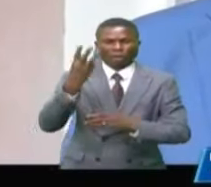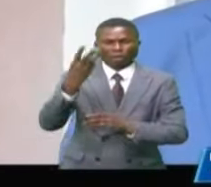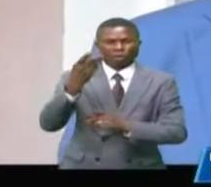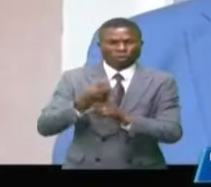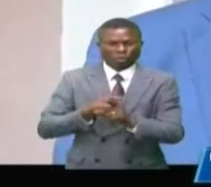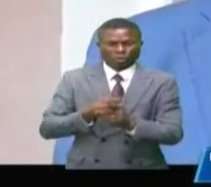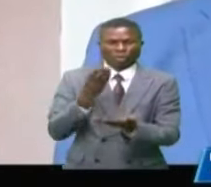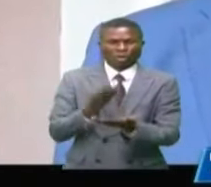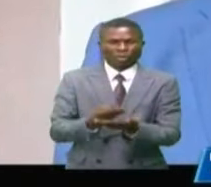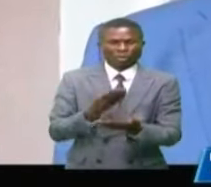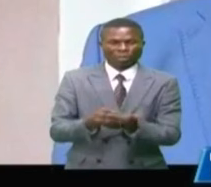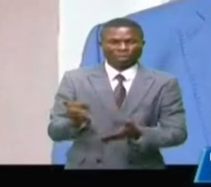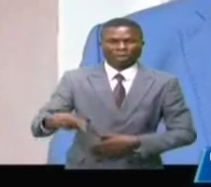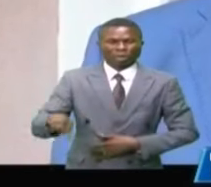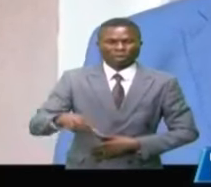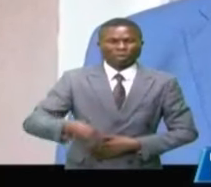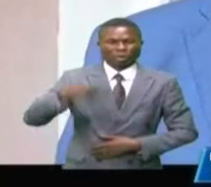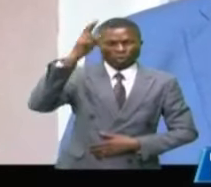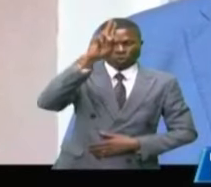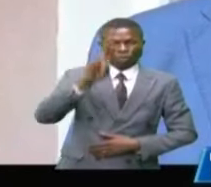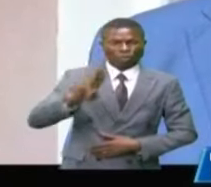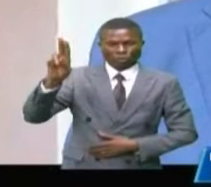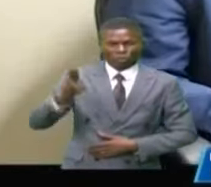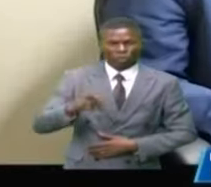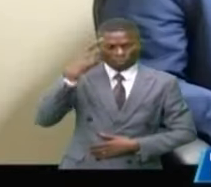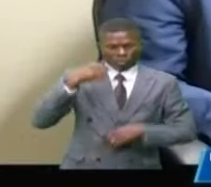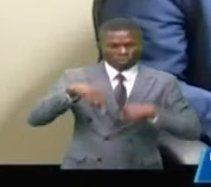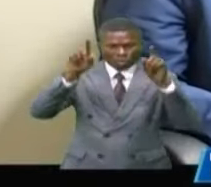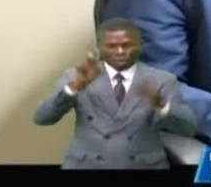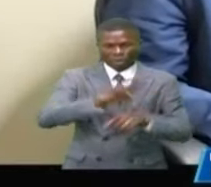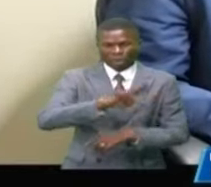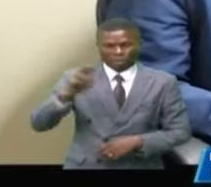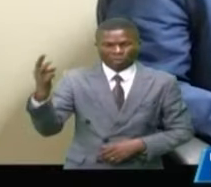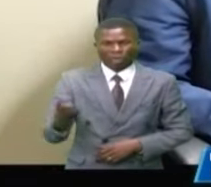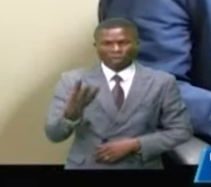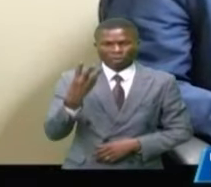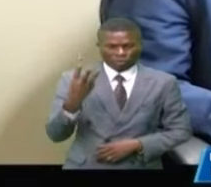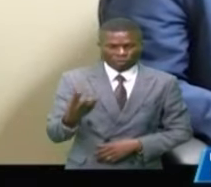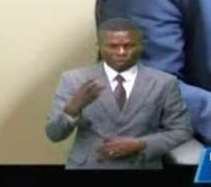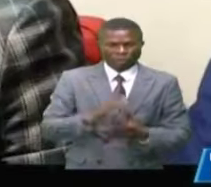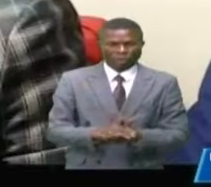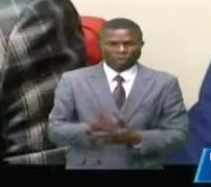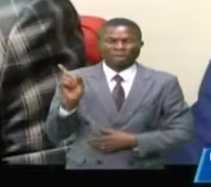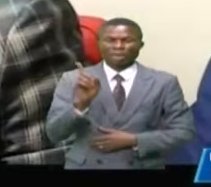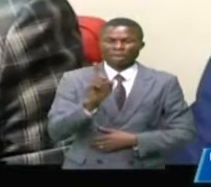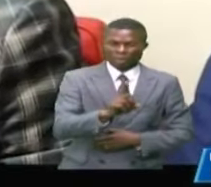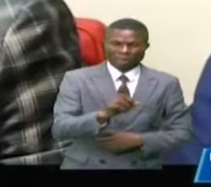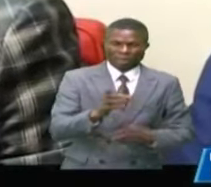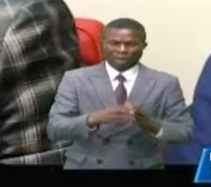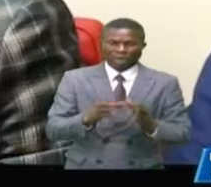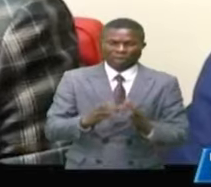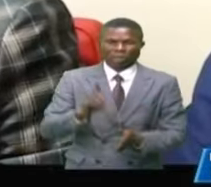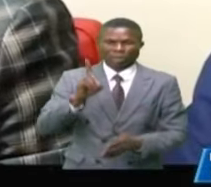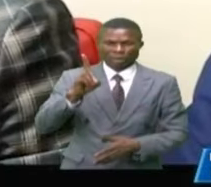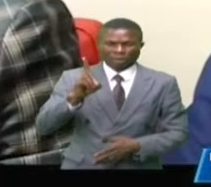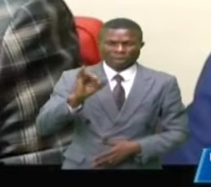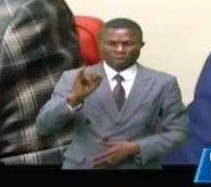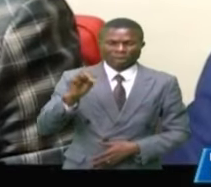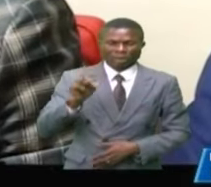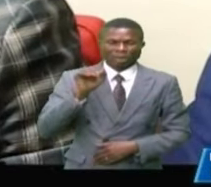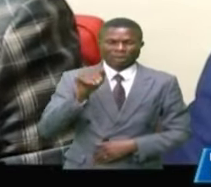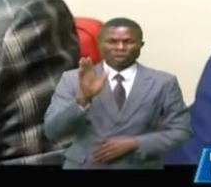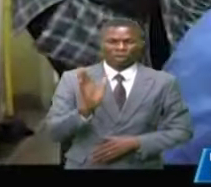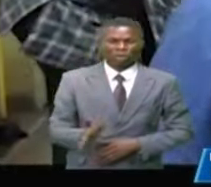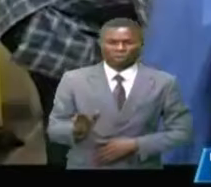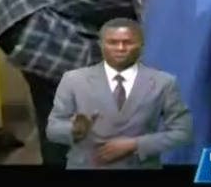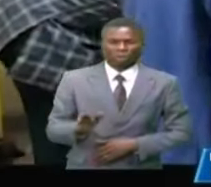du budget de la province pour l'exercice 2023. François-Xavier Koubélé était accompagné d'Edine Dapa, le directeur